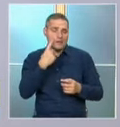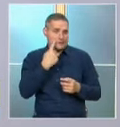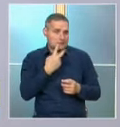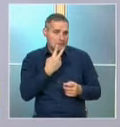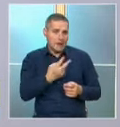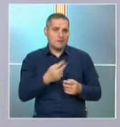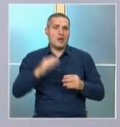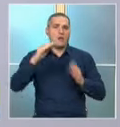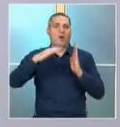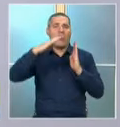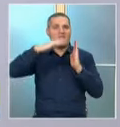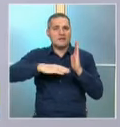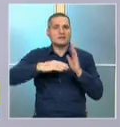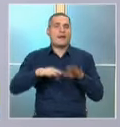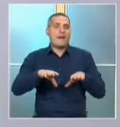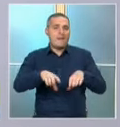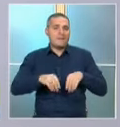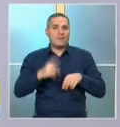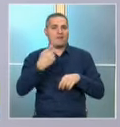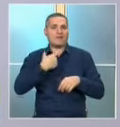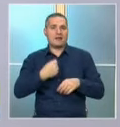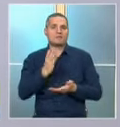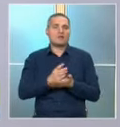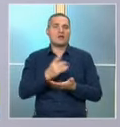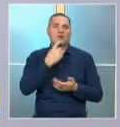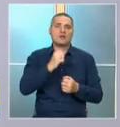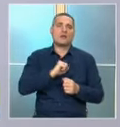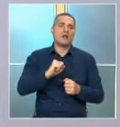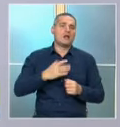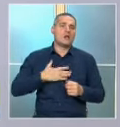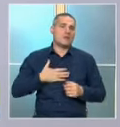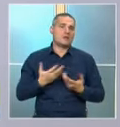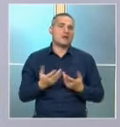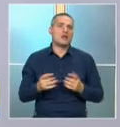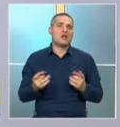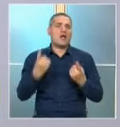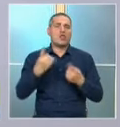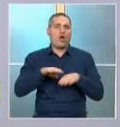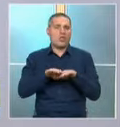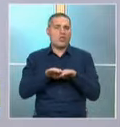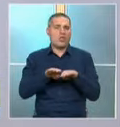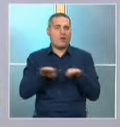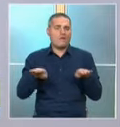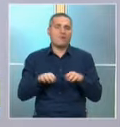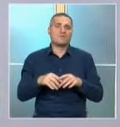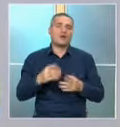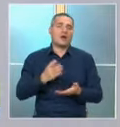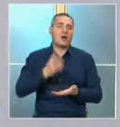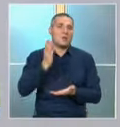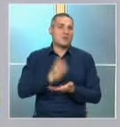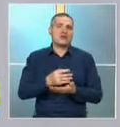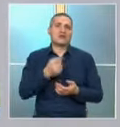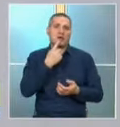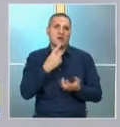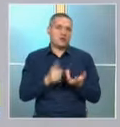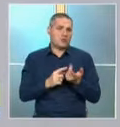ли по-нисък прием в първи клас през последните години или имате на едно ниво? Значи през